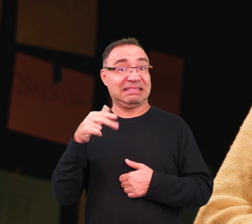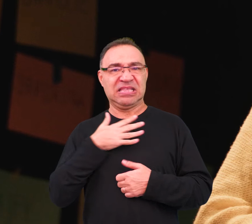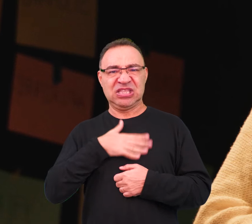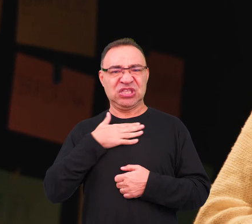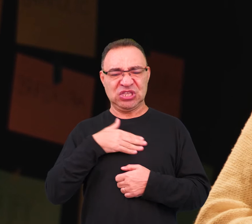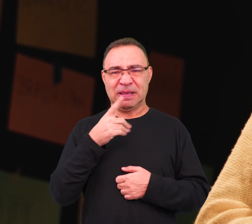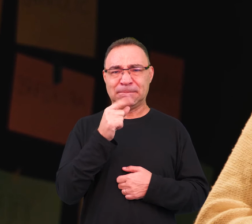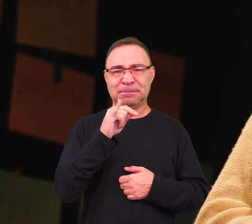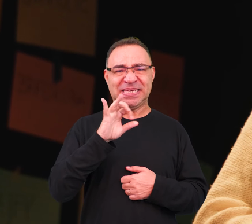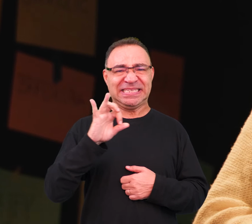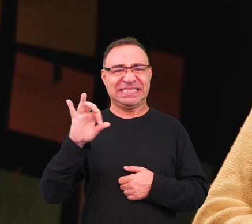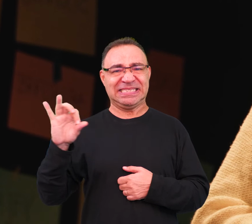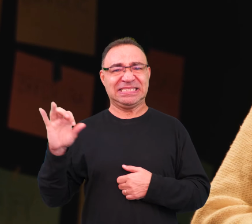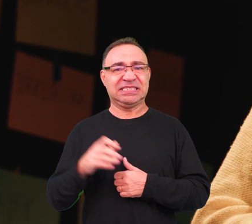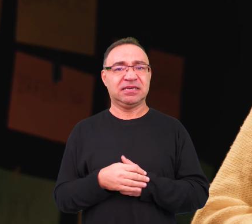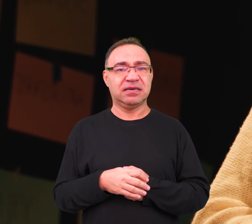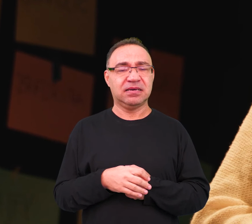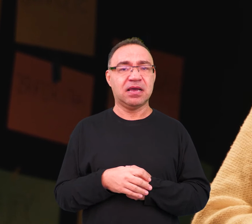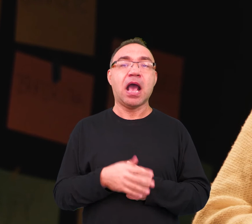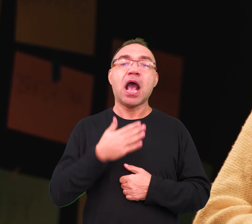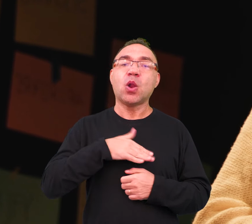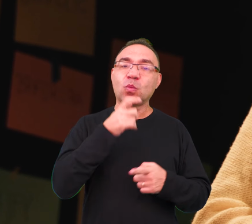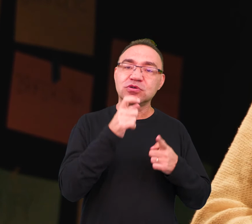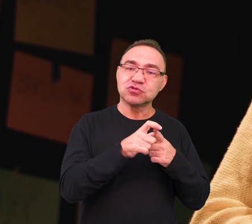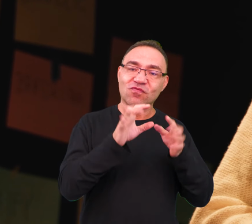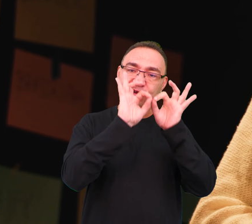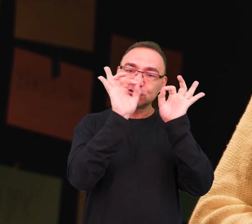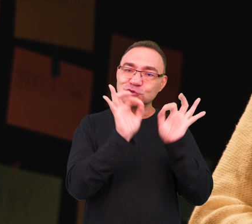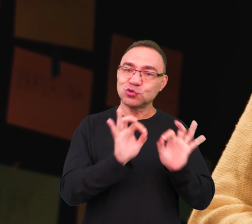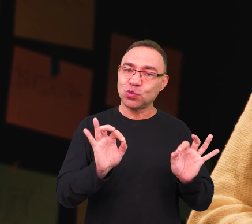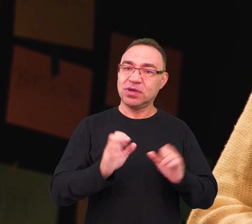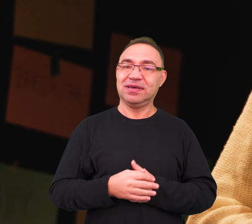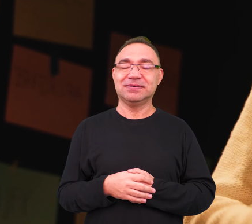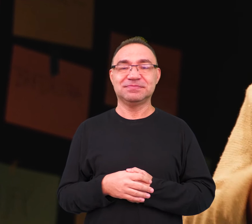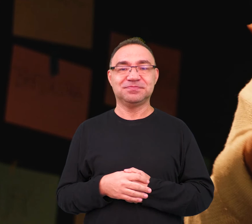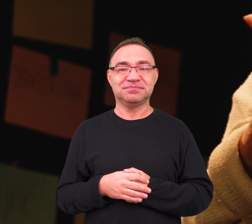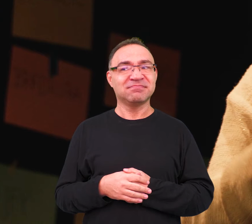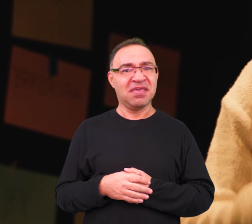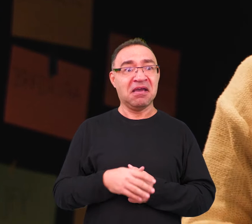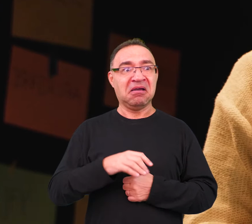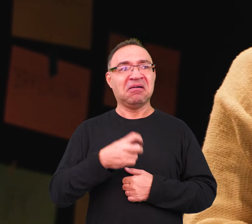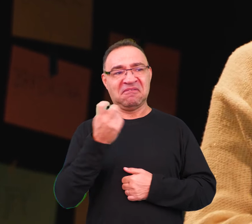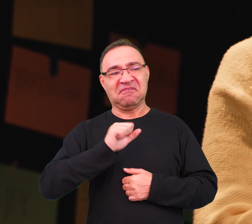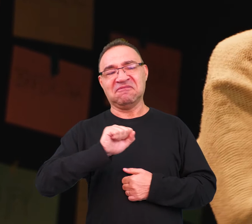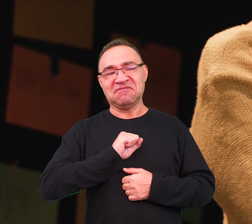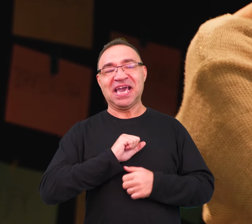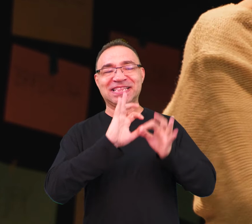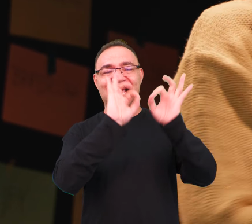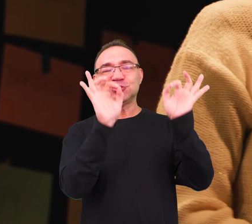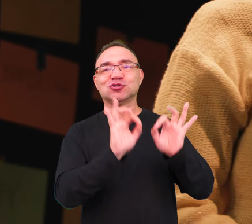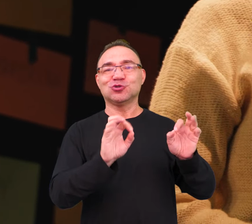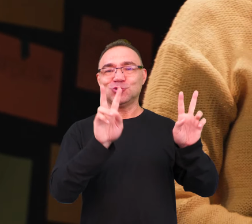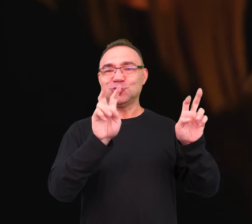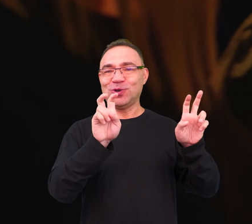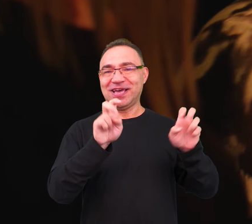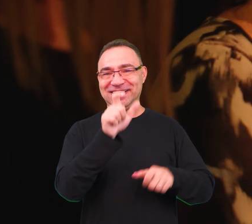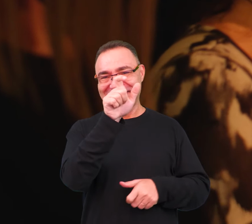słowa peace, a lubi słowo sztuka. Niezła sztuka.